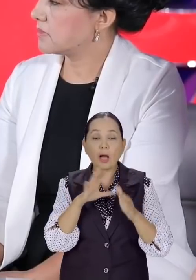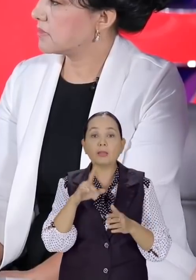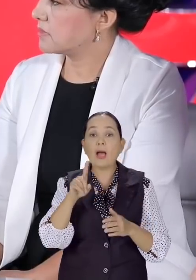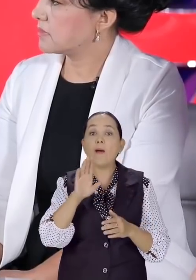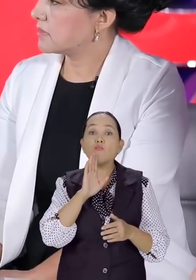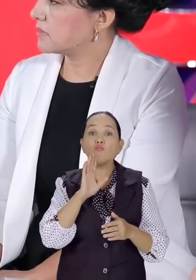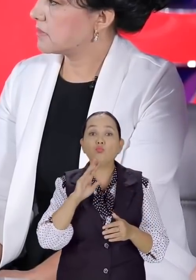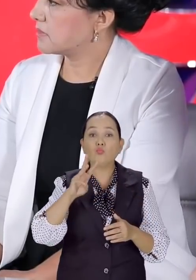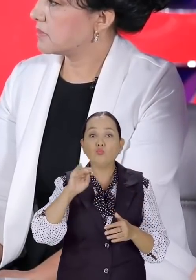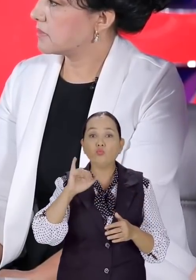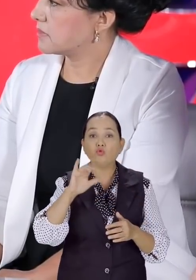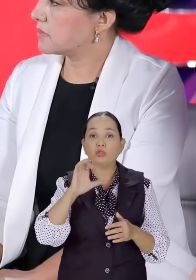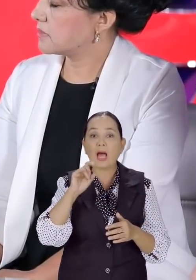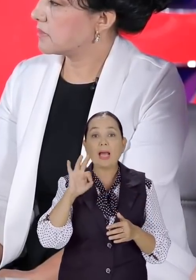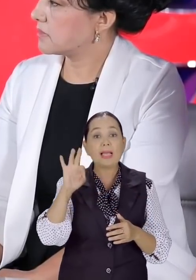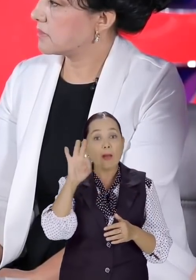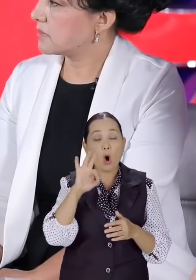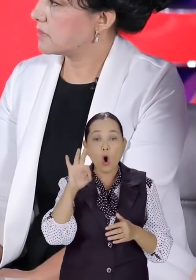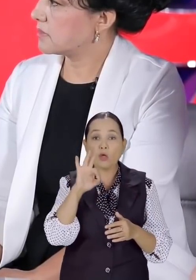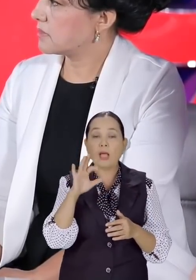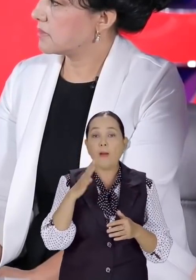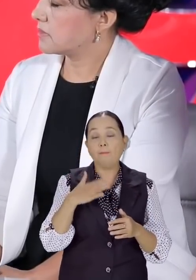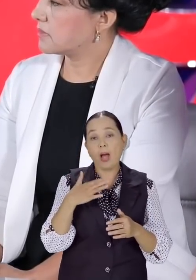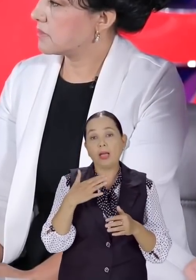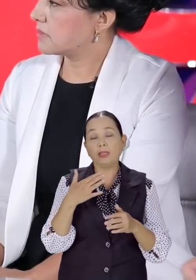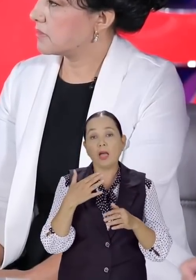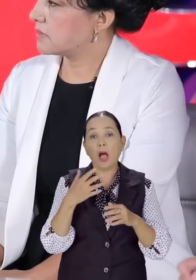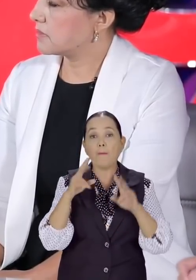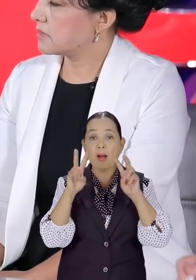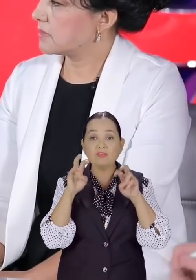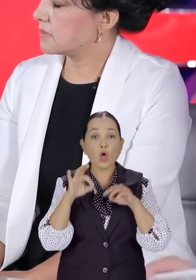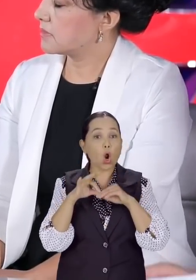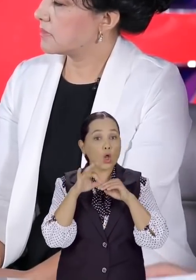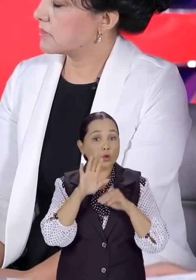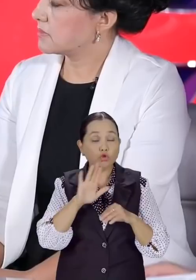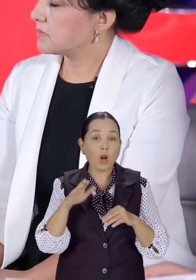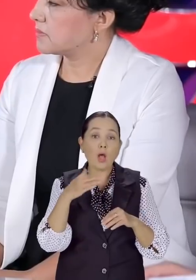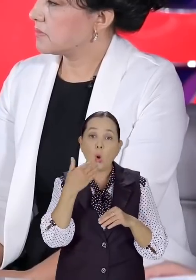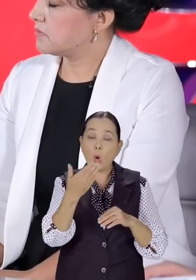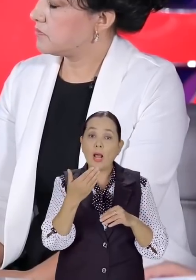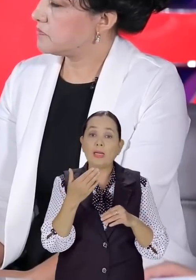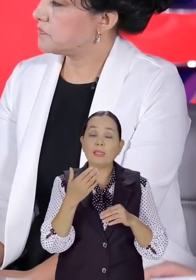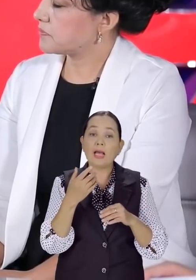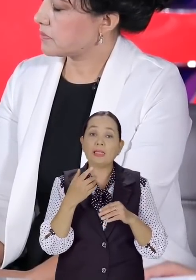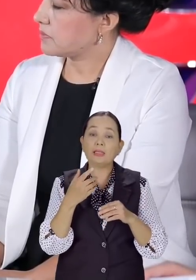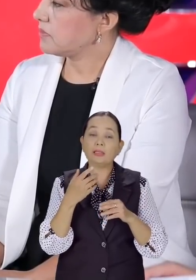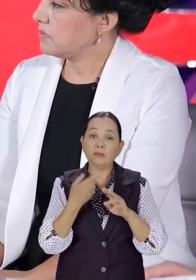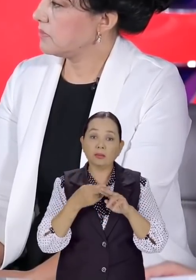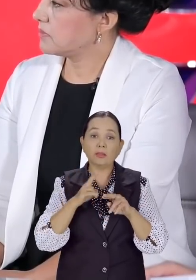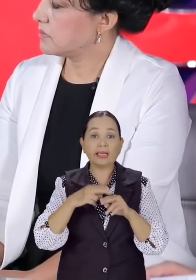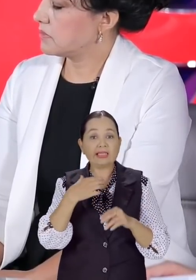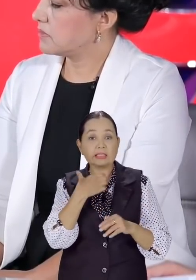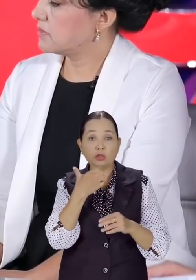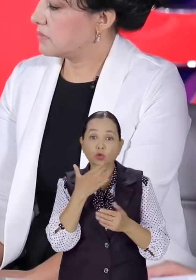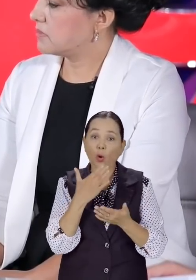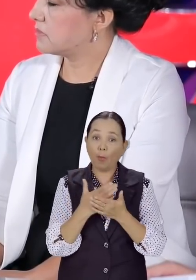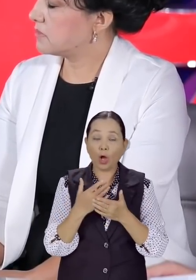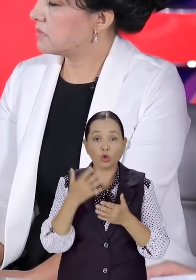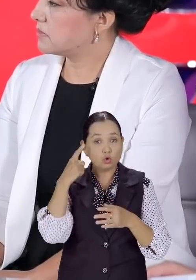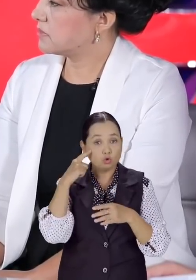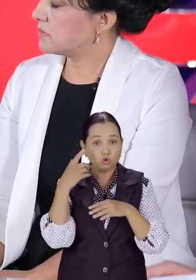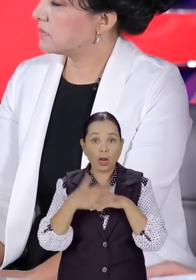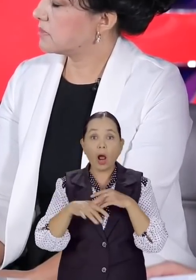Mustahkam haqida hozir gaplashmasak, bular mana og'ir mavzuni olib chiqmayapti. Bularda tinzura bor degan tushunchalar kelib chiqishi